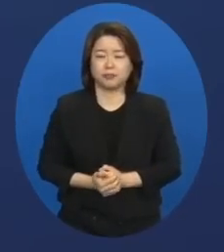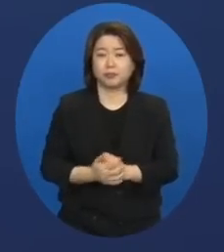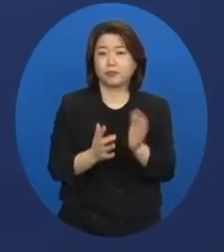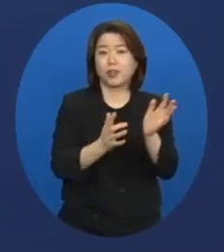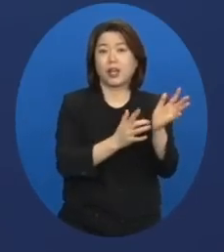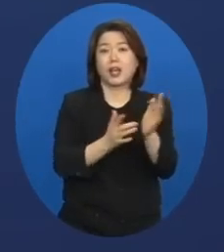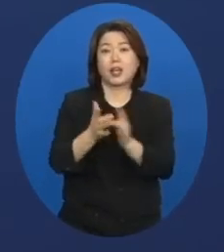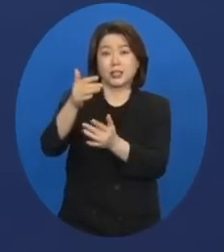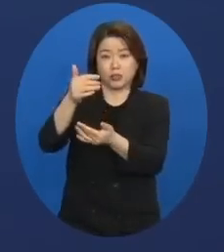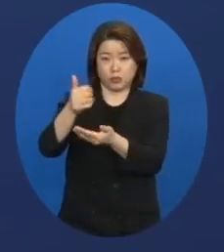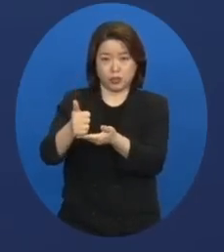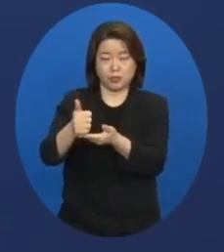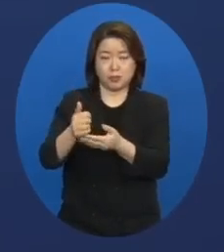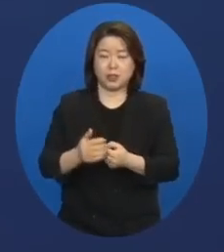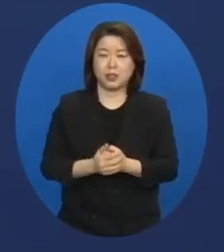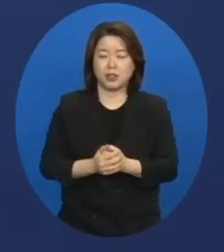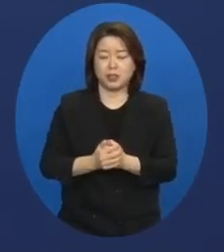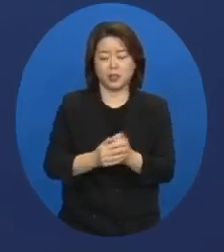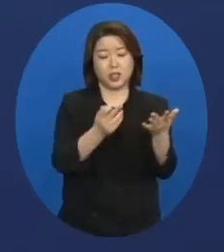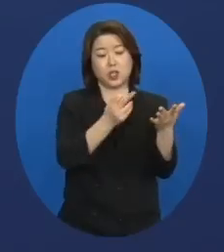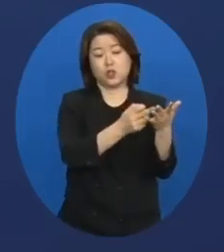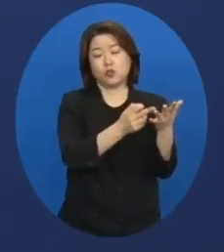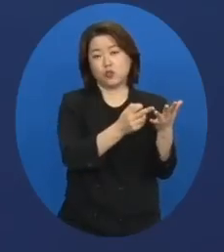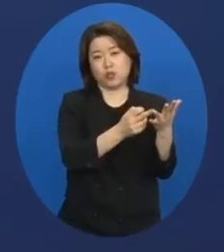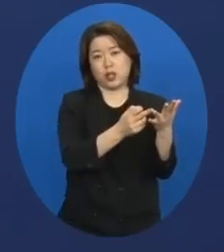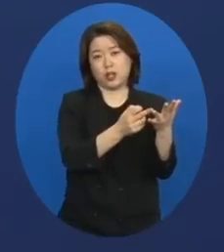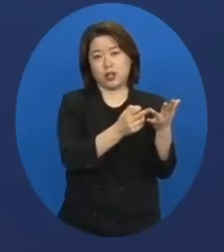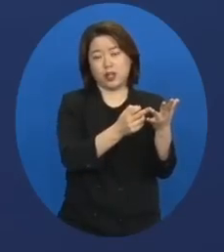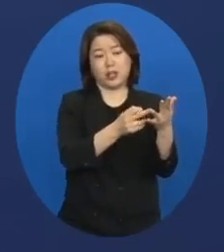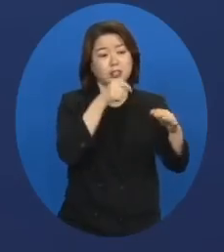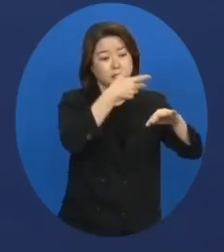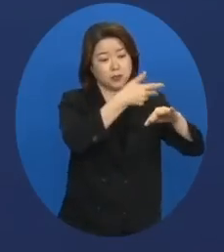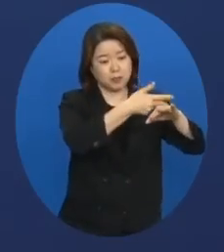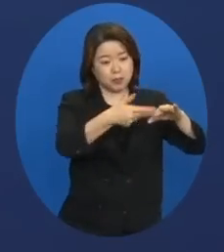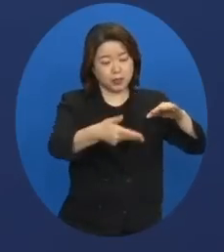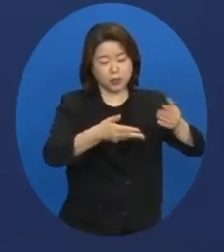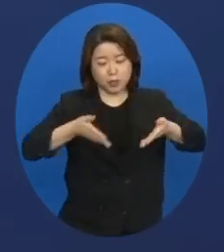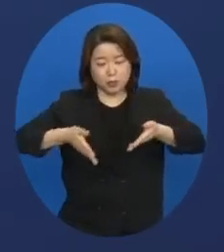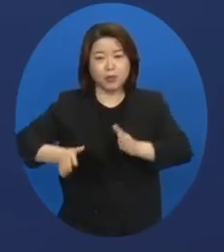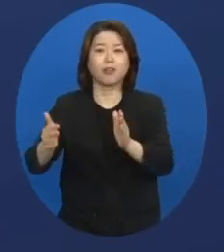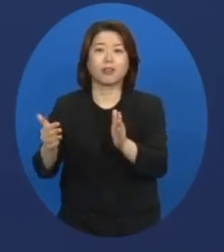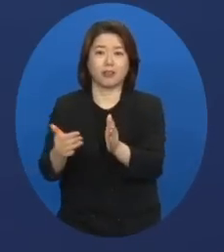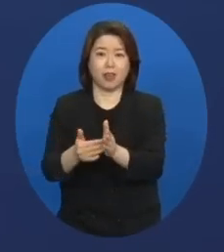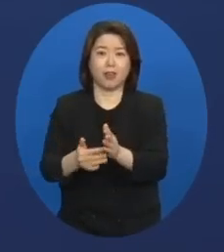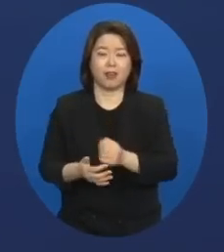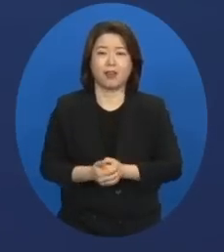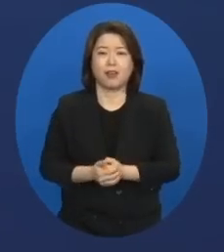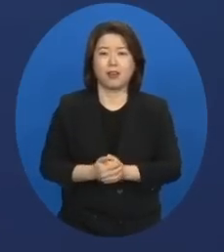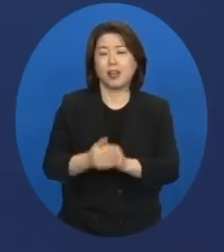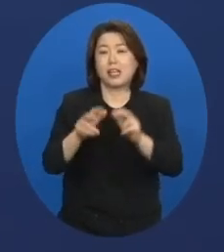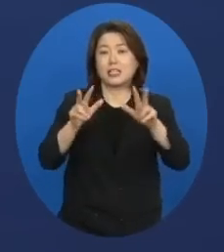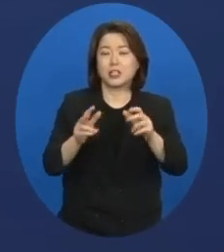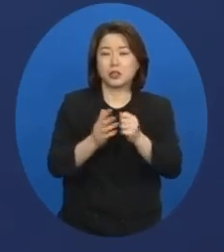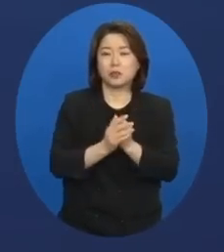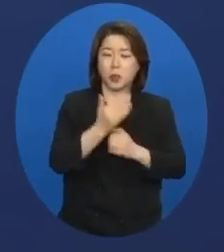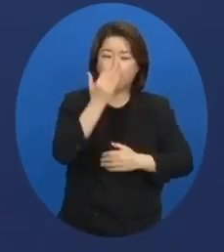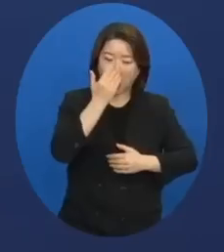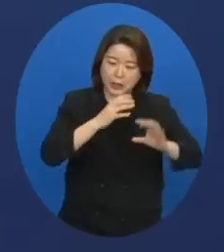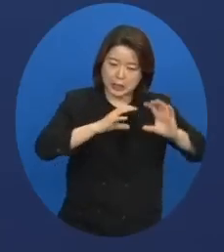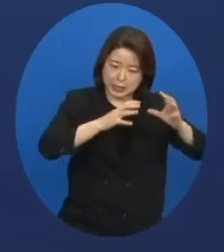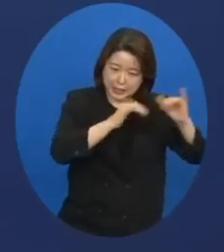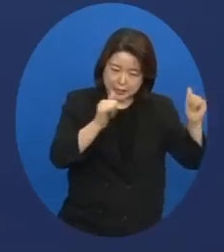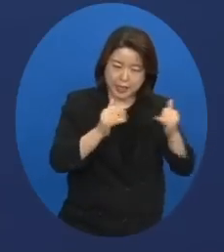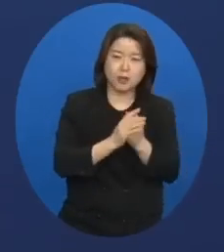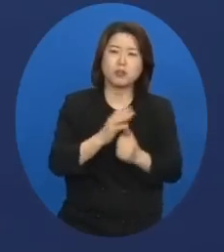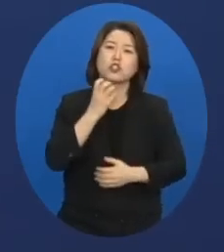예수님께서 유다 지파에게서 나시죠. 지금도 이스라엘 국민을